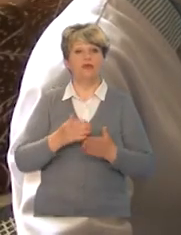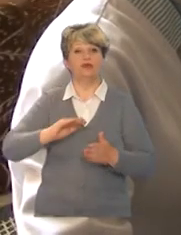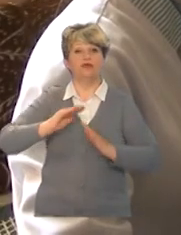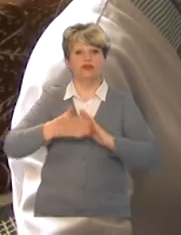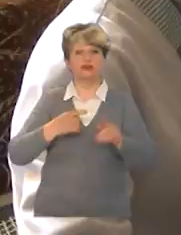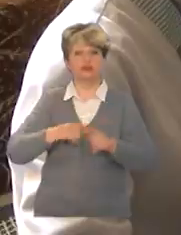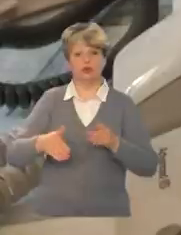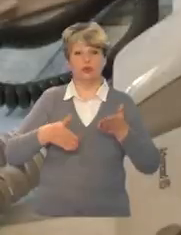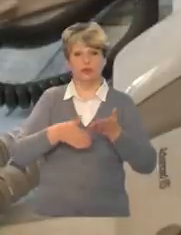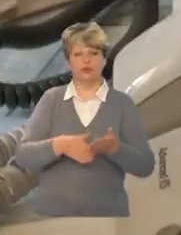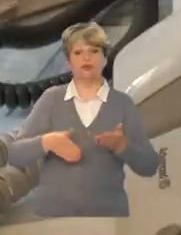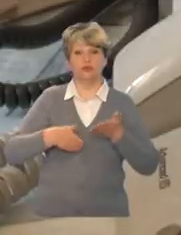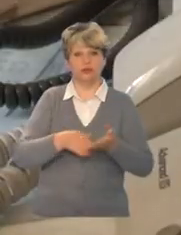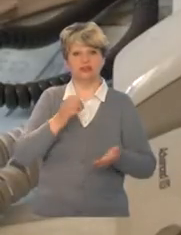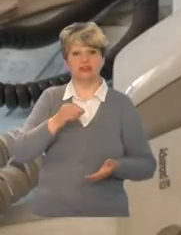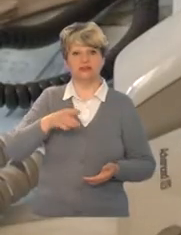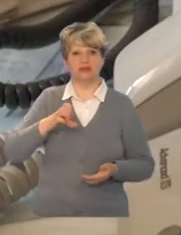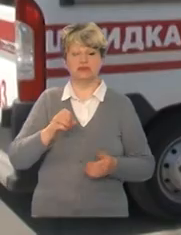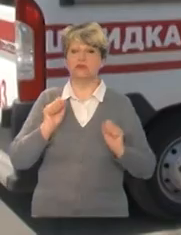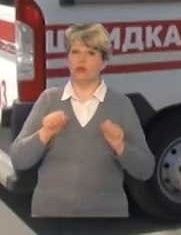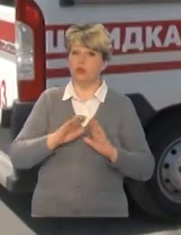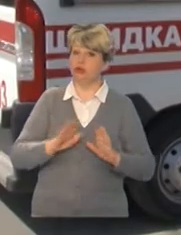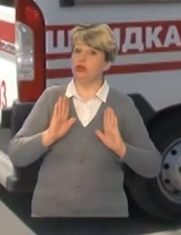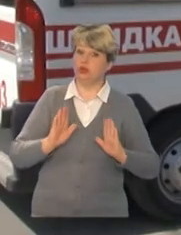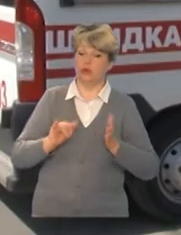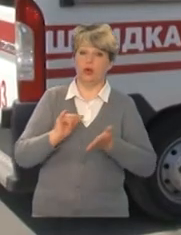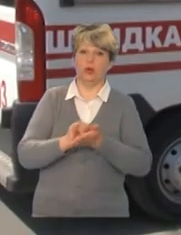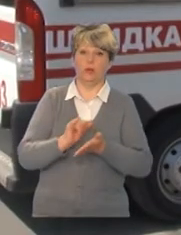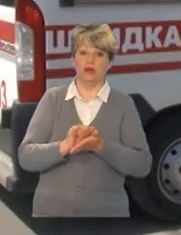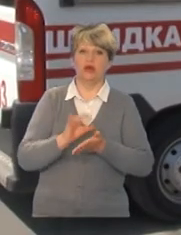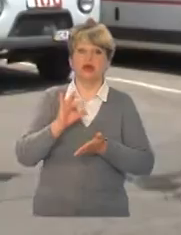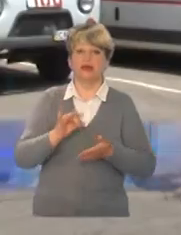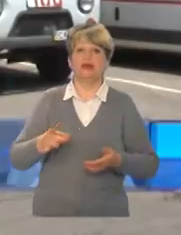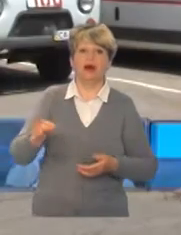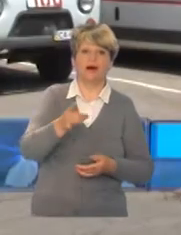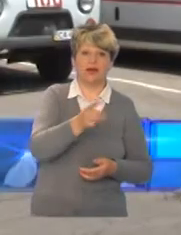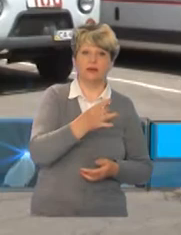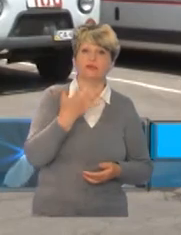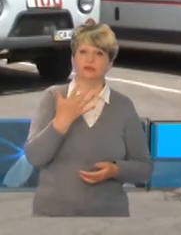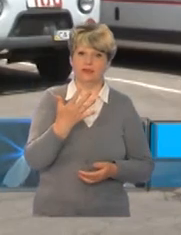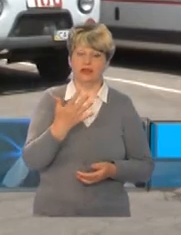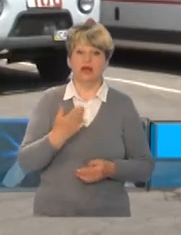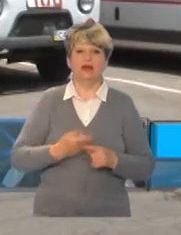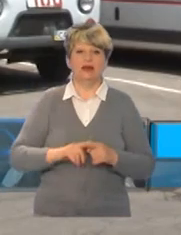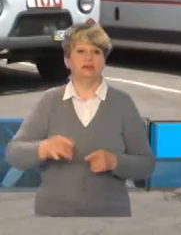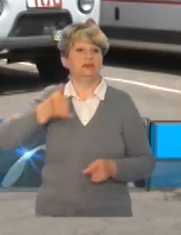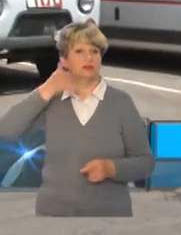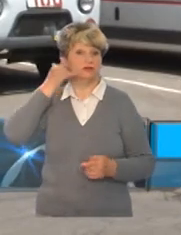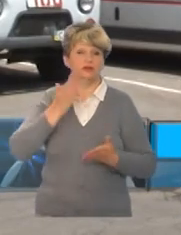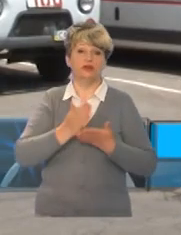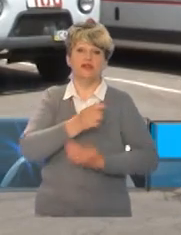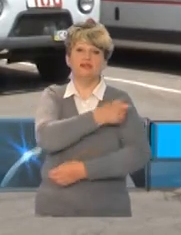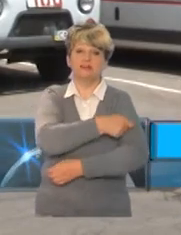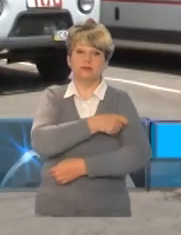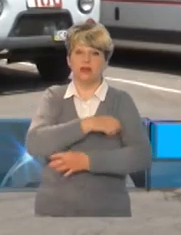за допомогою СМС можуть не тільки уманчани, а й жителі 5 прилеглих районів. Цей телефон знаходиться в диспетчерці